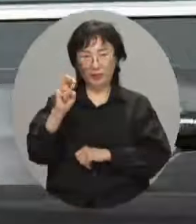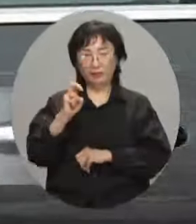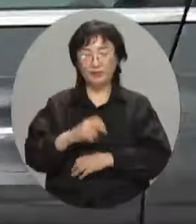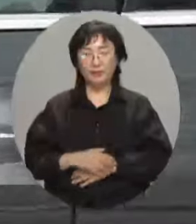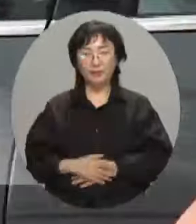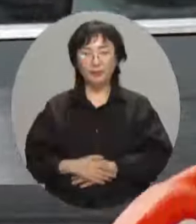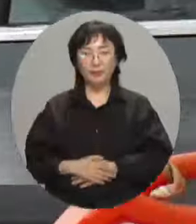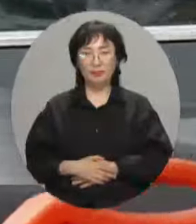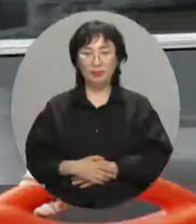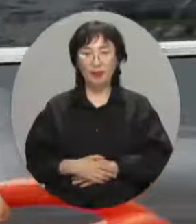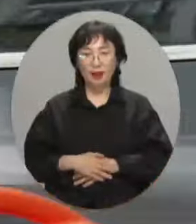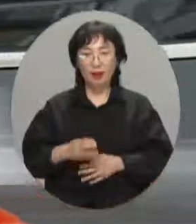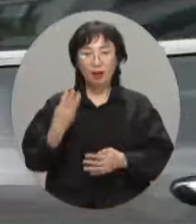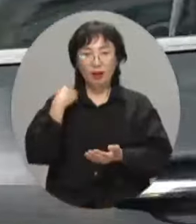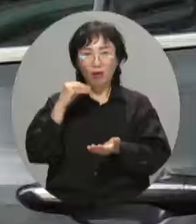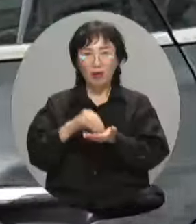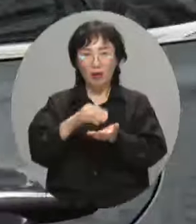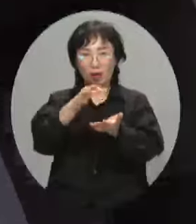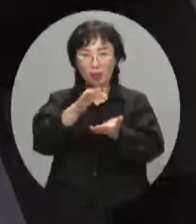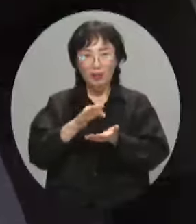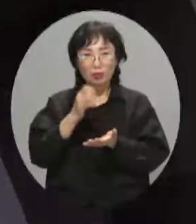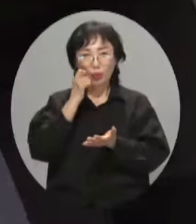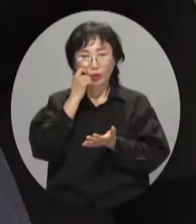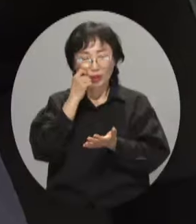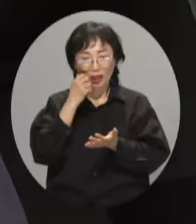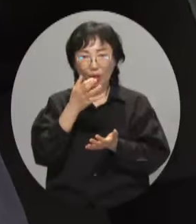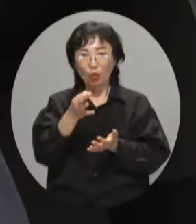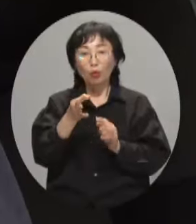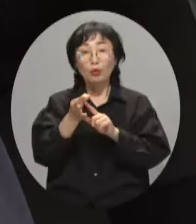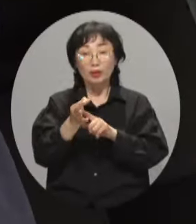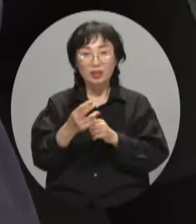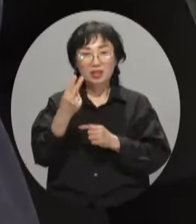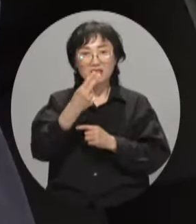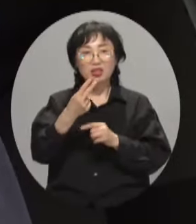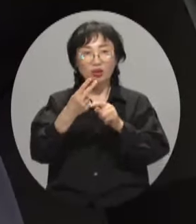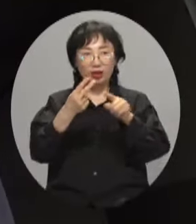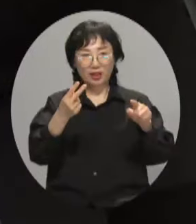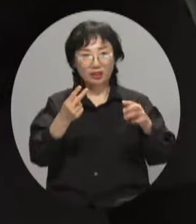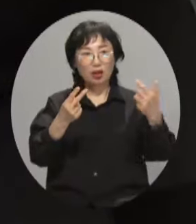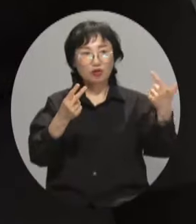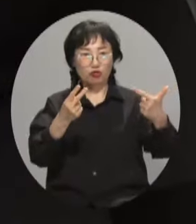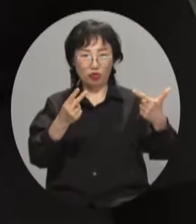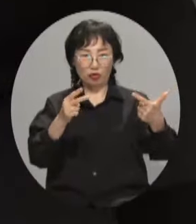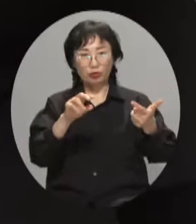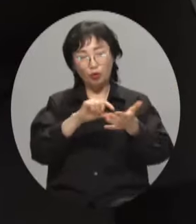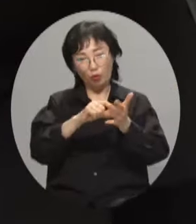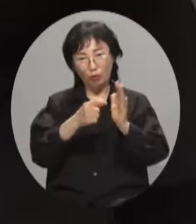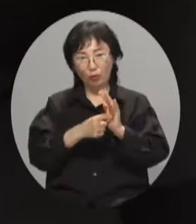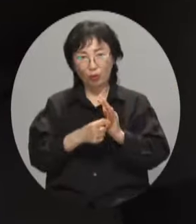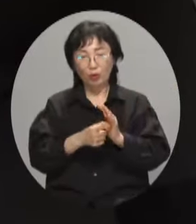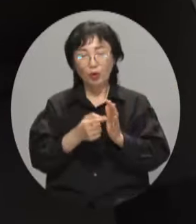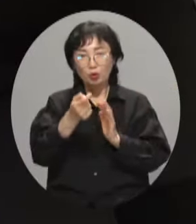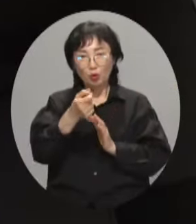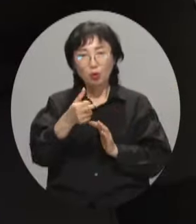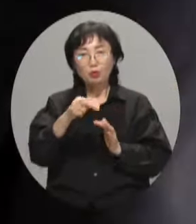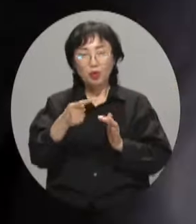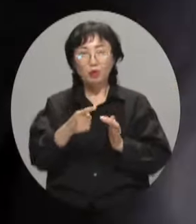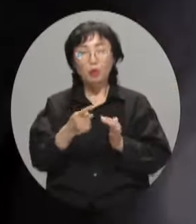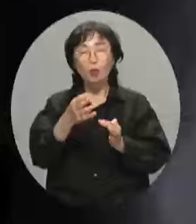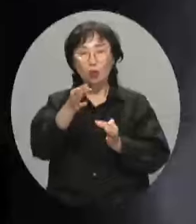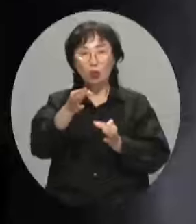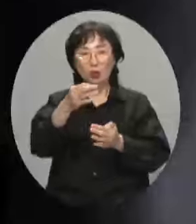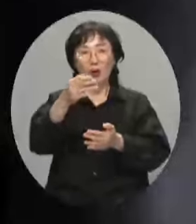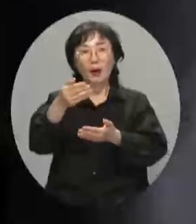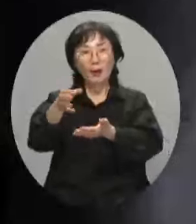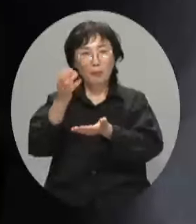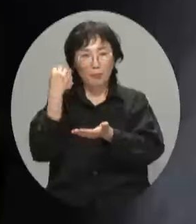전해졌습니다. 돌려받지 못한 보증금은 각각 2천만 원에서 많게는 6천만 원. 조금이라도 보증금을 돌려받기